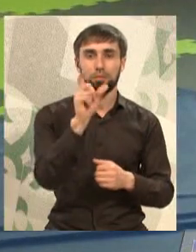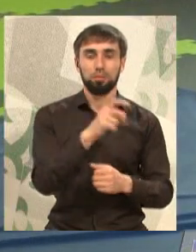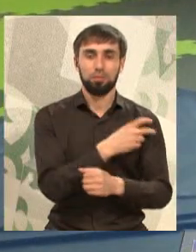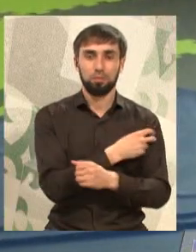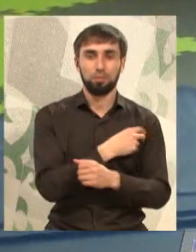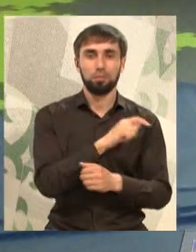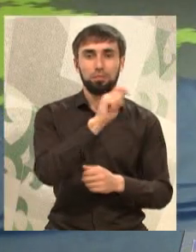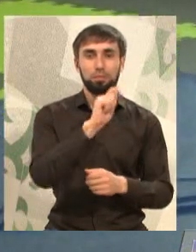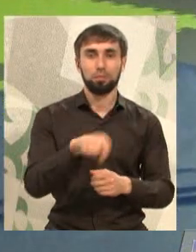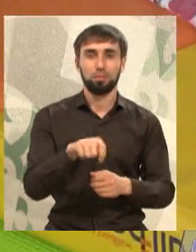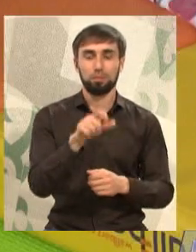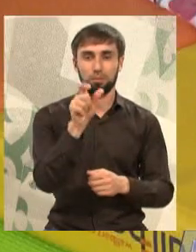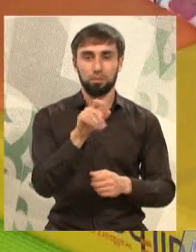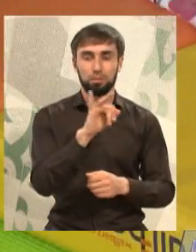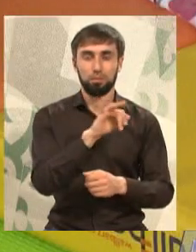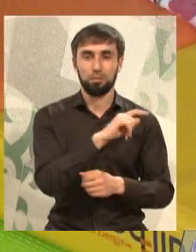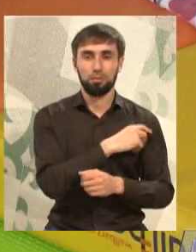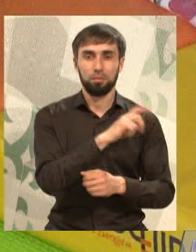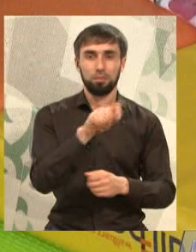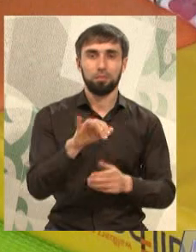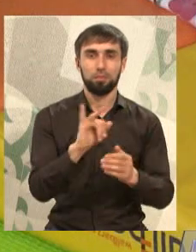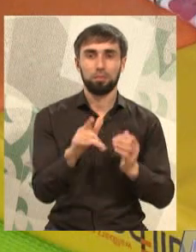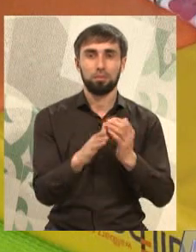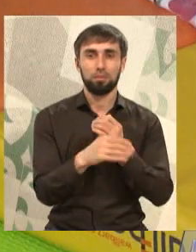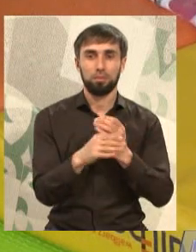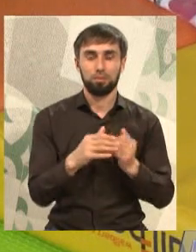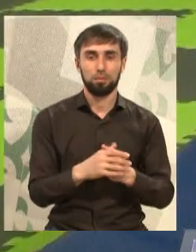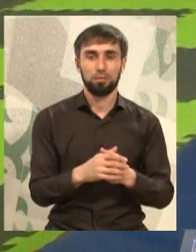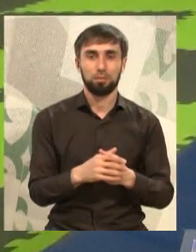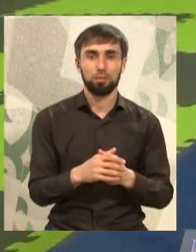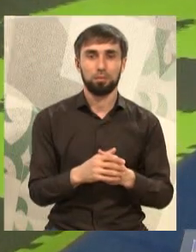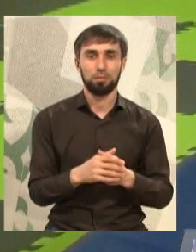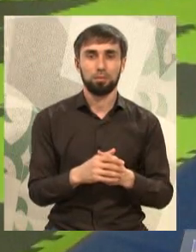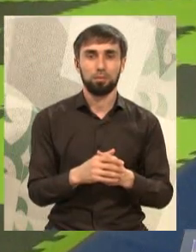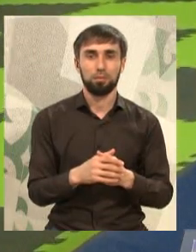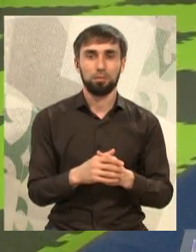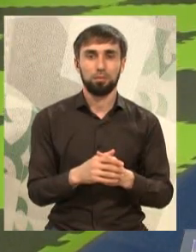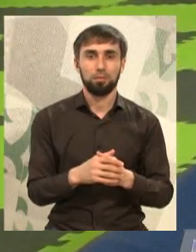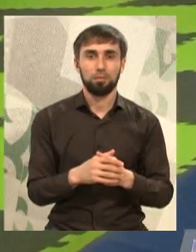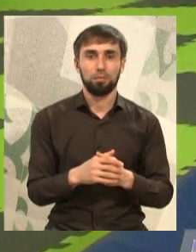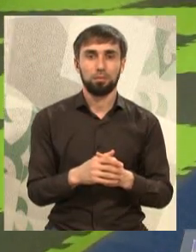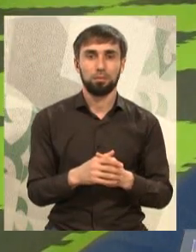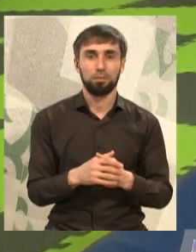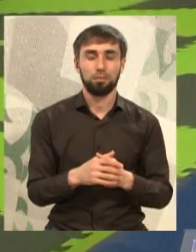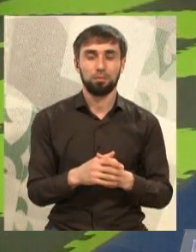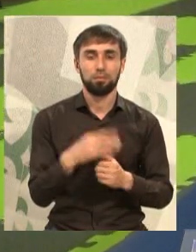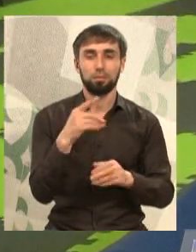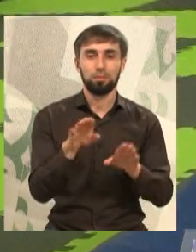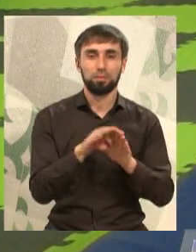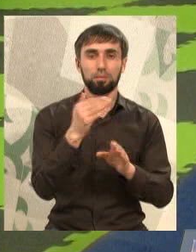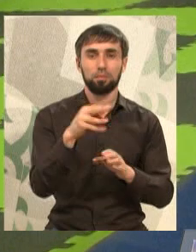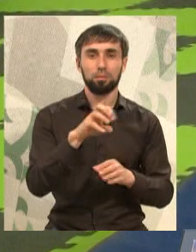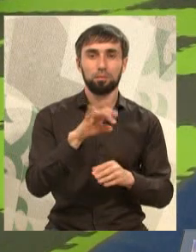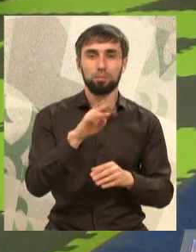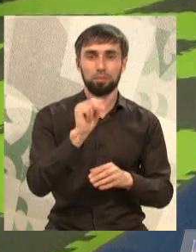приехал из Астрахани. Такие процедуры просто необходимы детям, страдающим ДЦП. Эффективность этой методики доказана